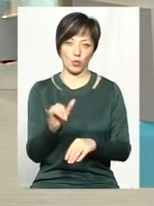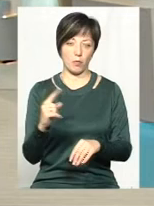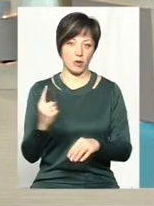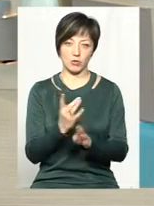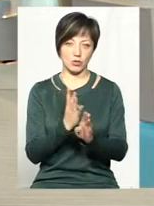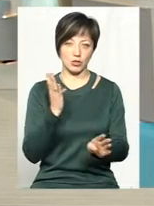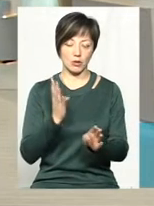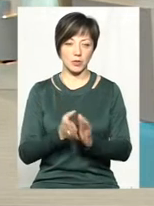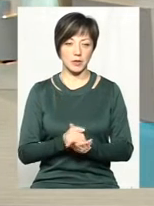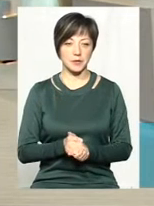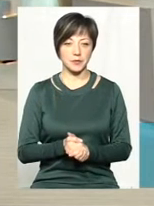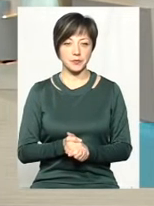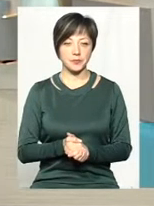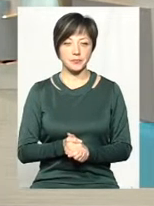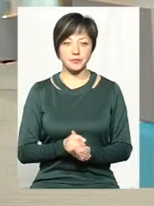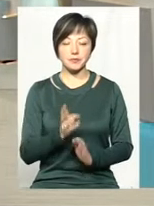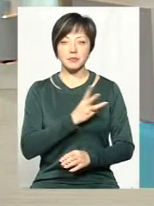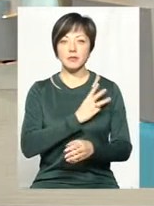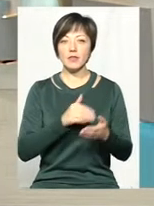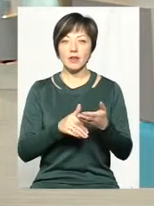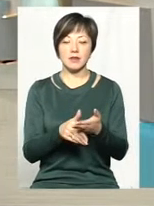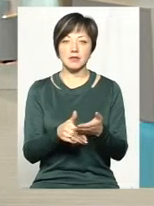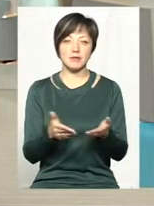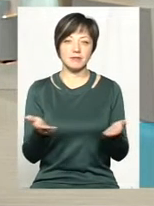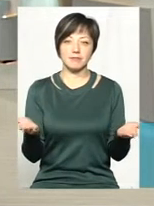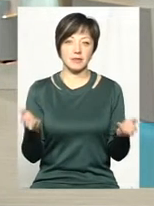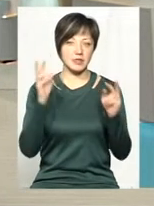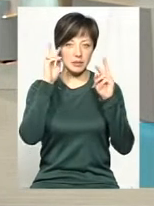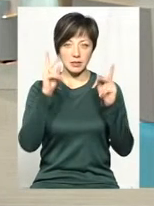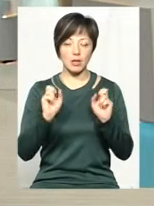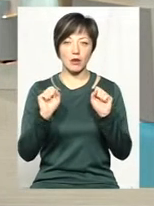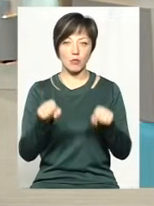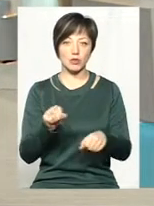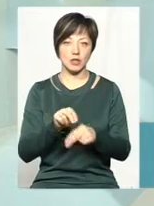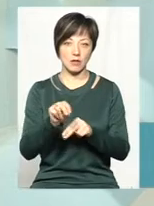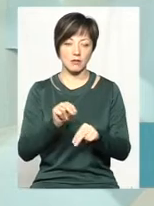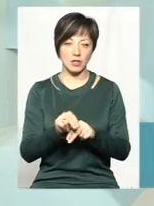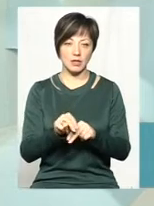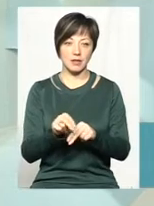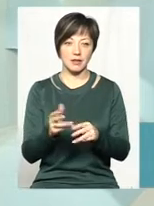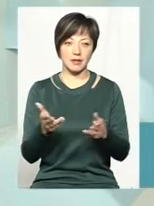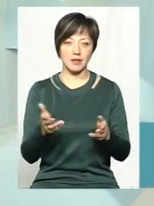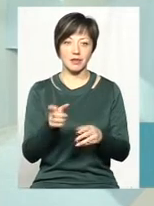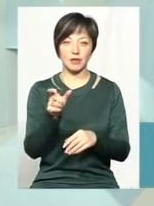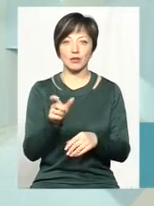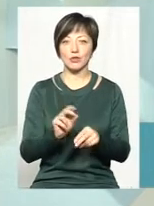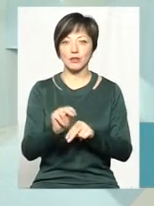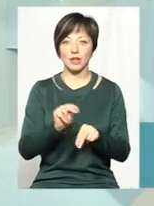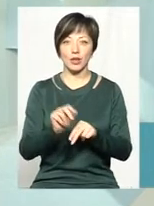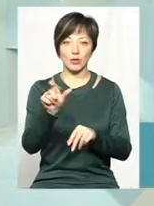Мабуть. Тобто, ну, волонтерство навчати, ну я не знаю, як це можна. Я знаю, що треба навчати, щоб людина була